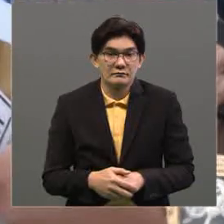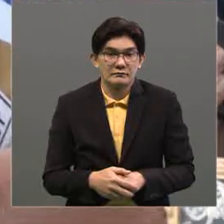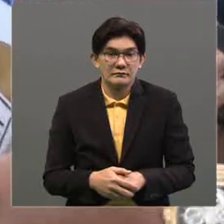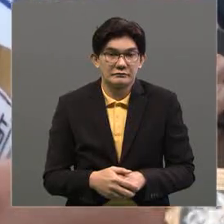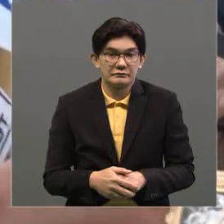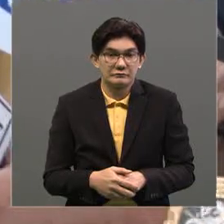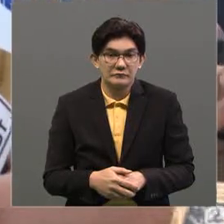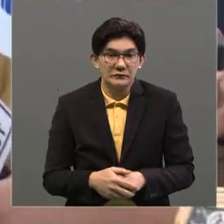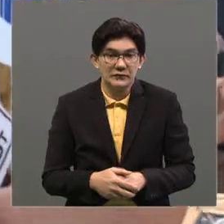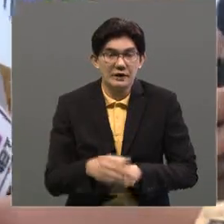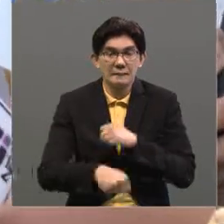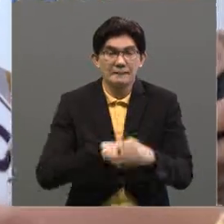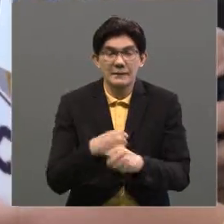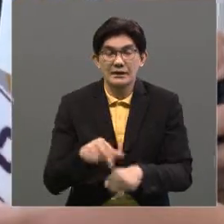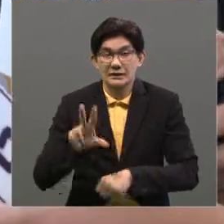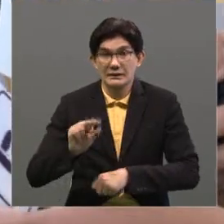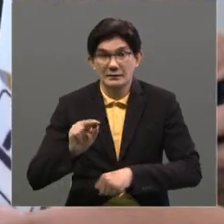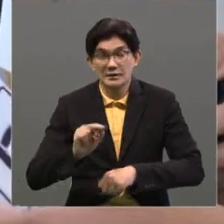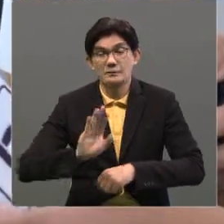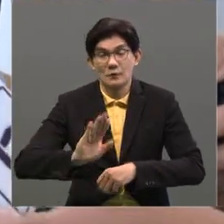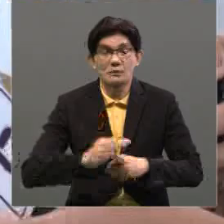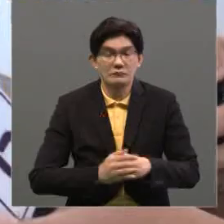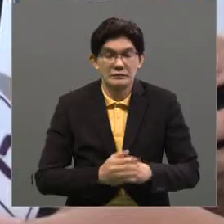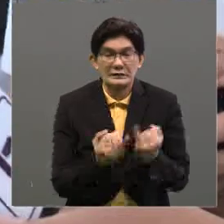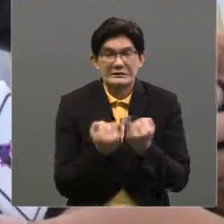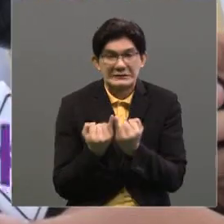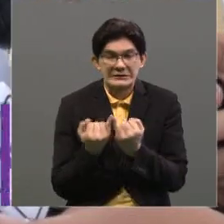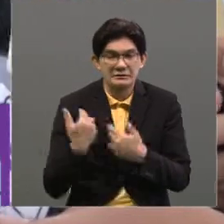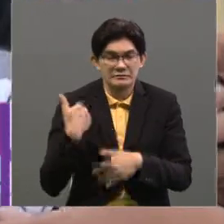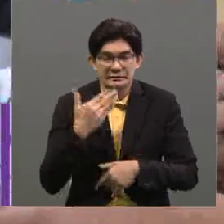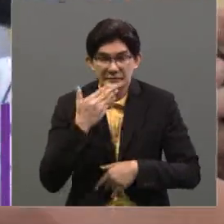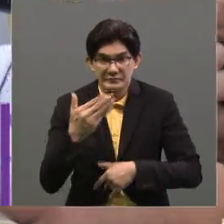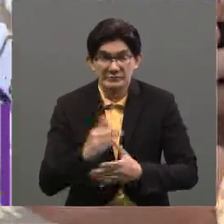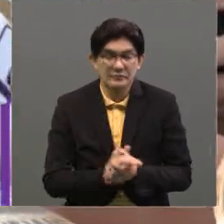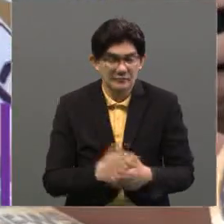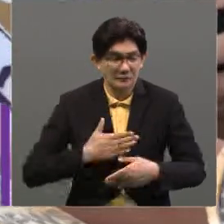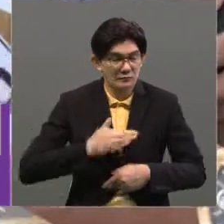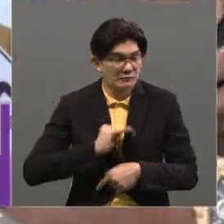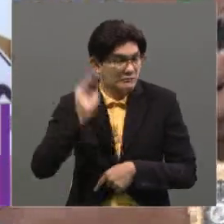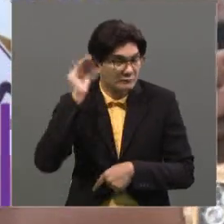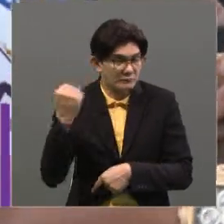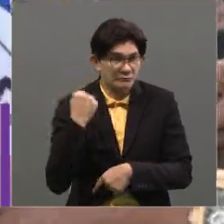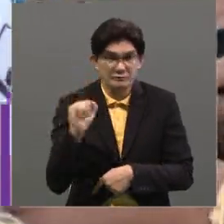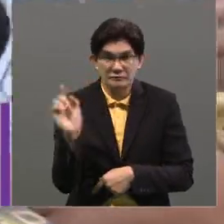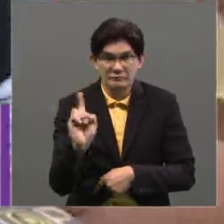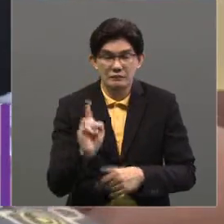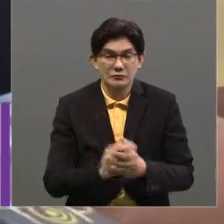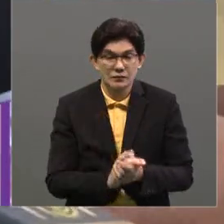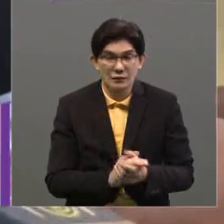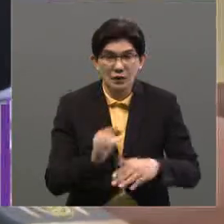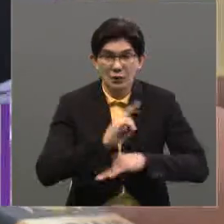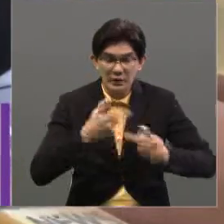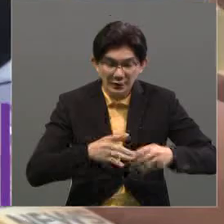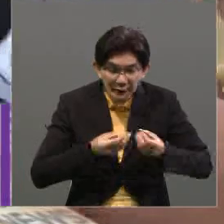เรียกว่า30กว่าปีแล้วนะครับแล้วก็มีความสนิทชิดเชื้อกันมาโดยตลอดดังนั้นเนี่ยผมมั่นใจว่าการที่ไปอวยพรวัน